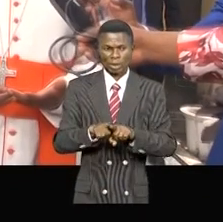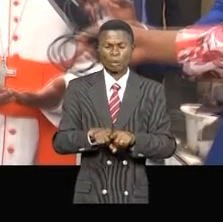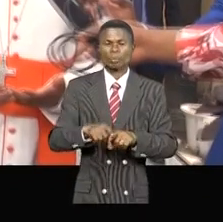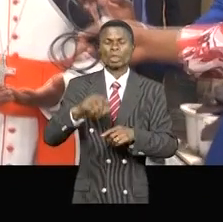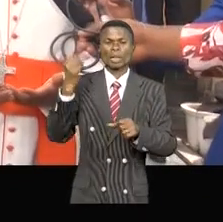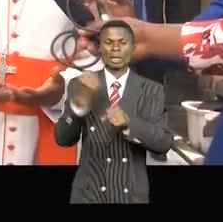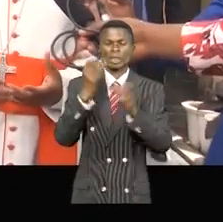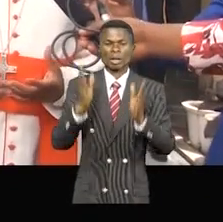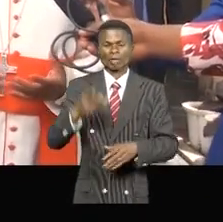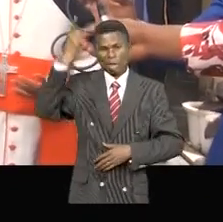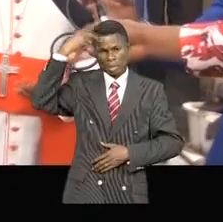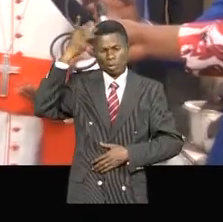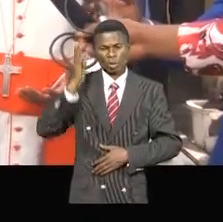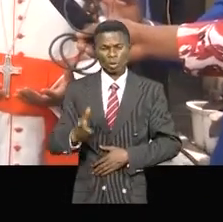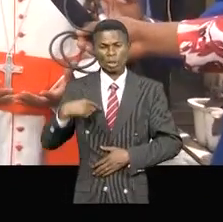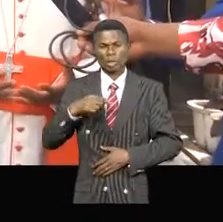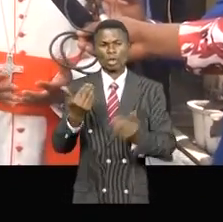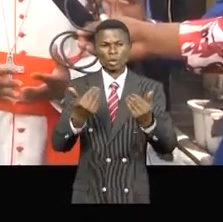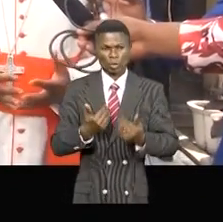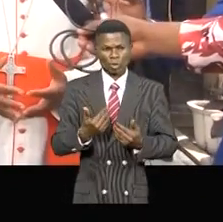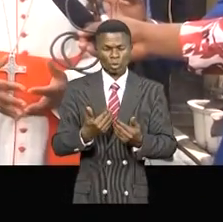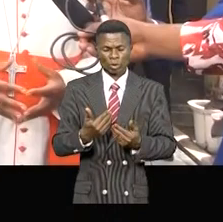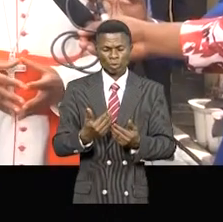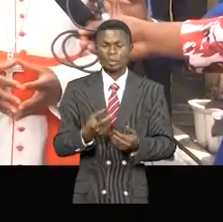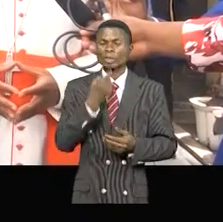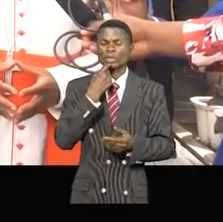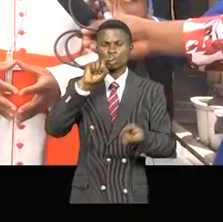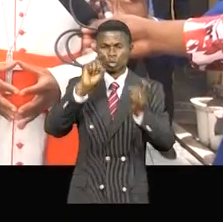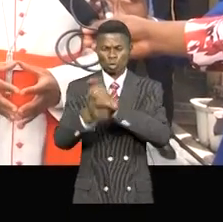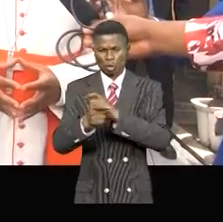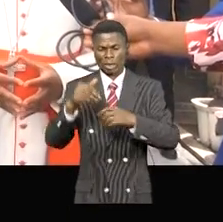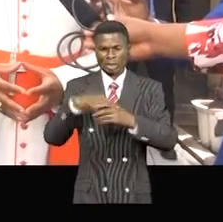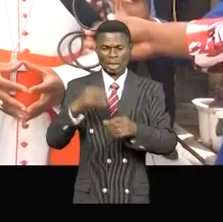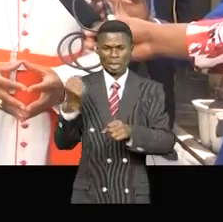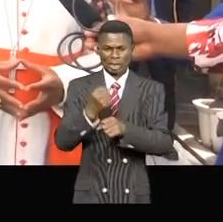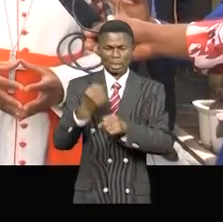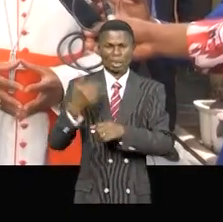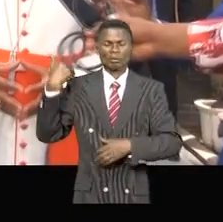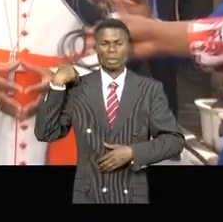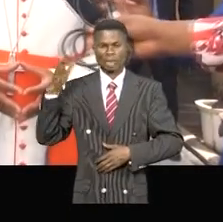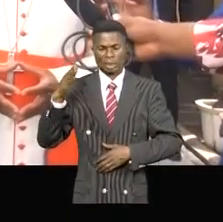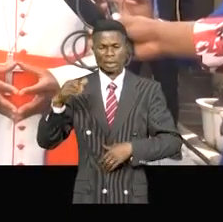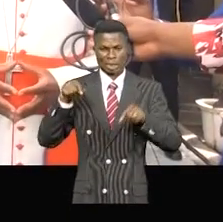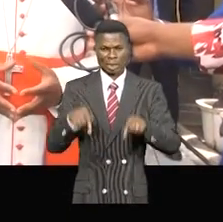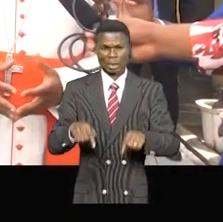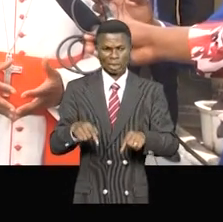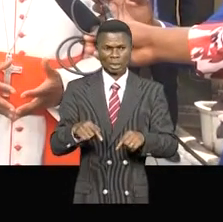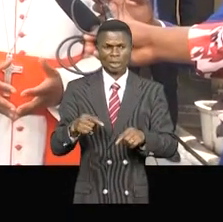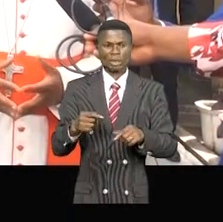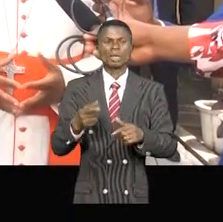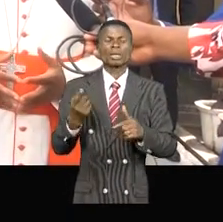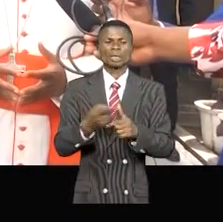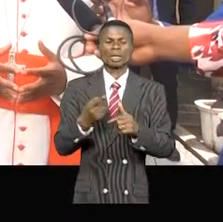politique. Nous voulons qu'une page soit tournée dans la gestion de la chose publique dans ces pays. Et surtout,